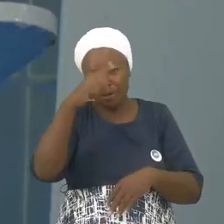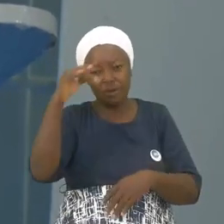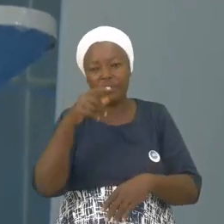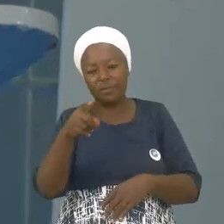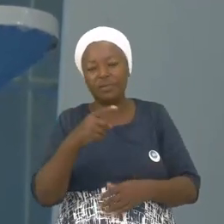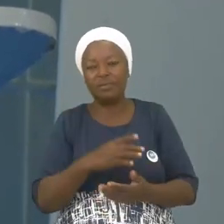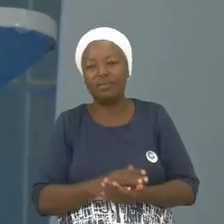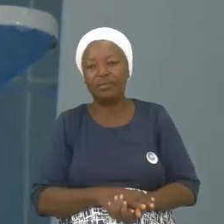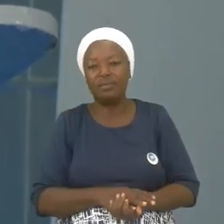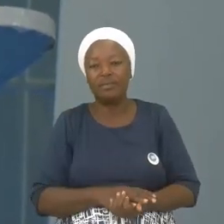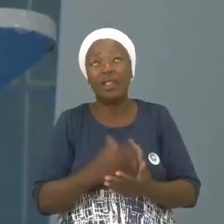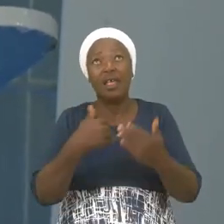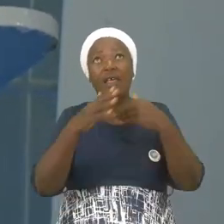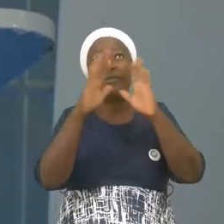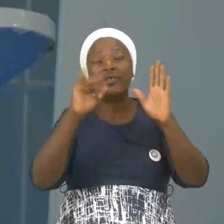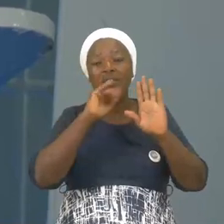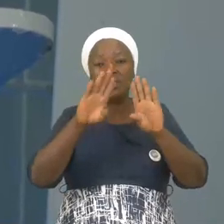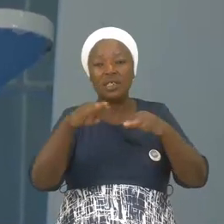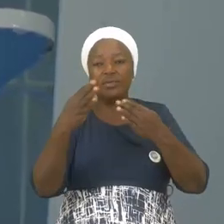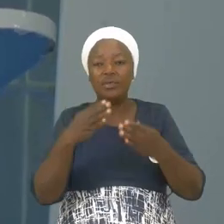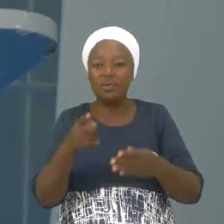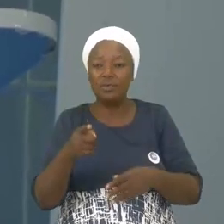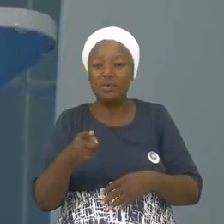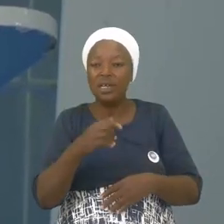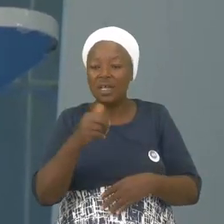Les anges célèbrent à cause de toi.